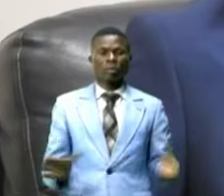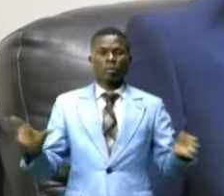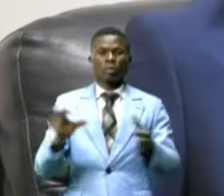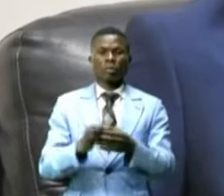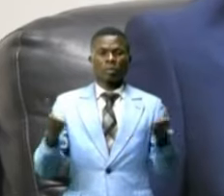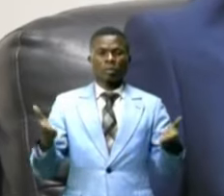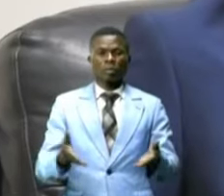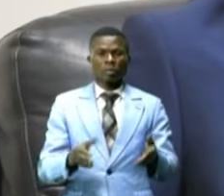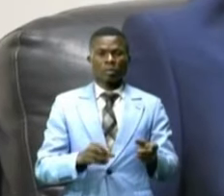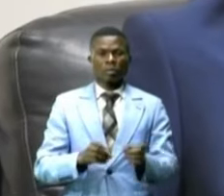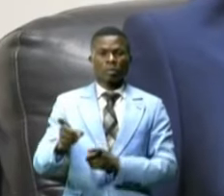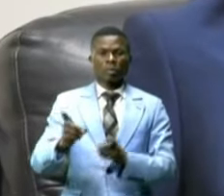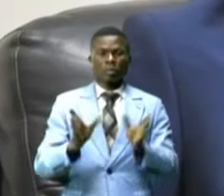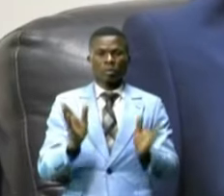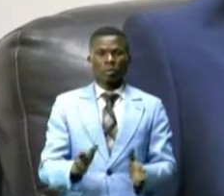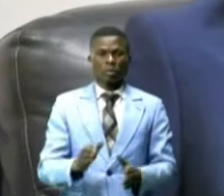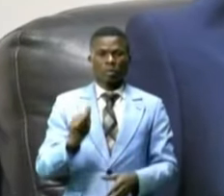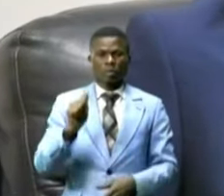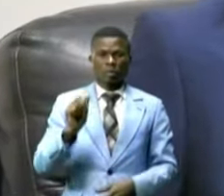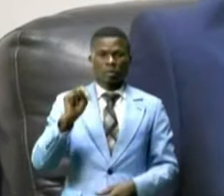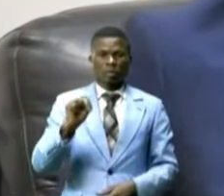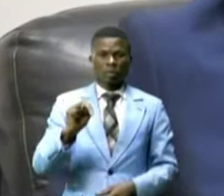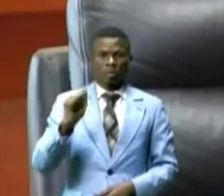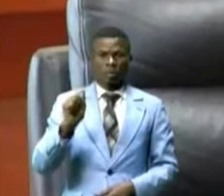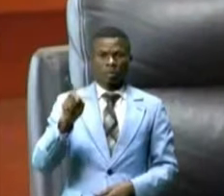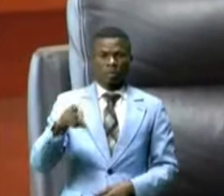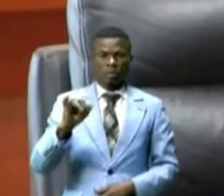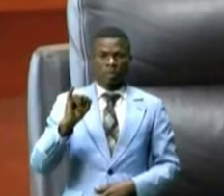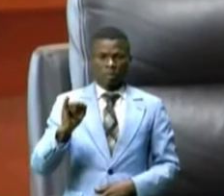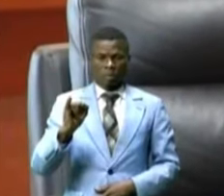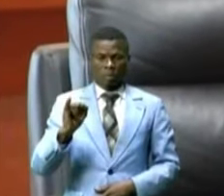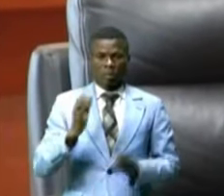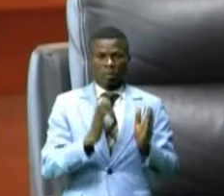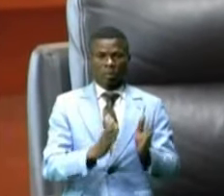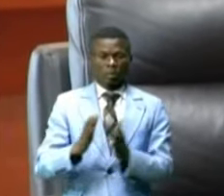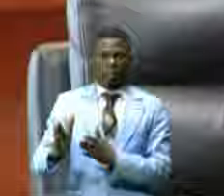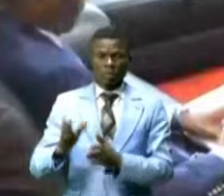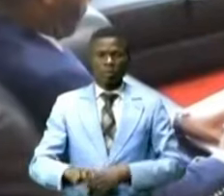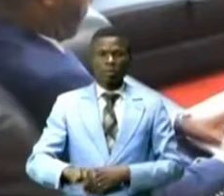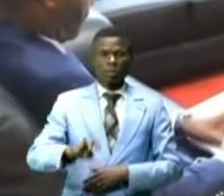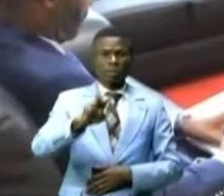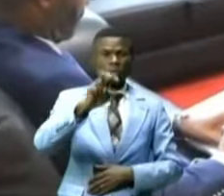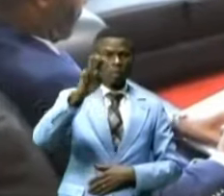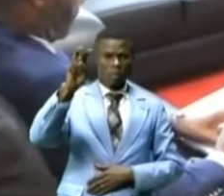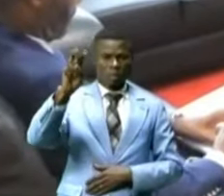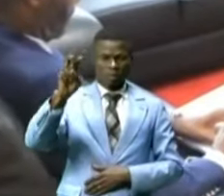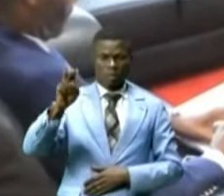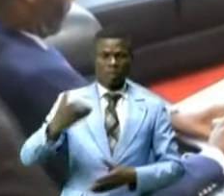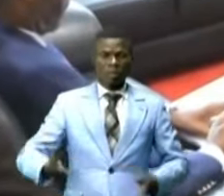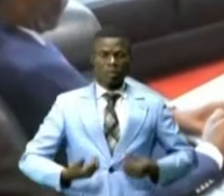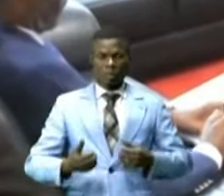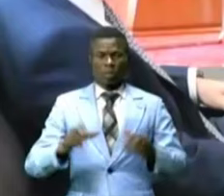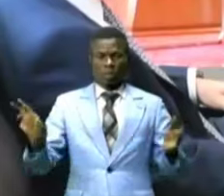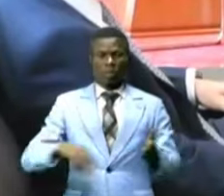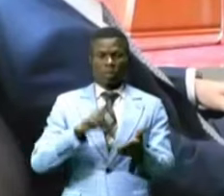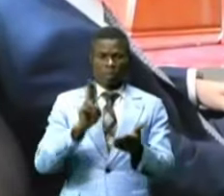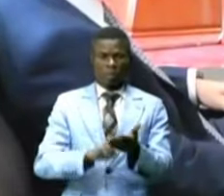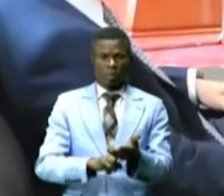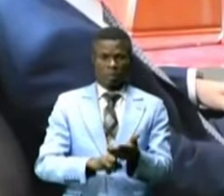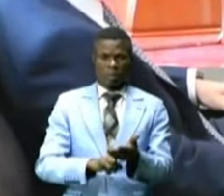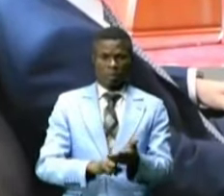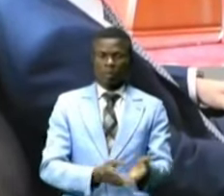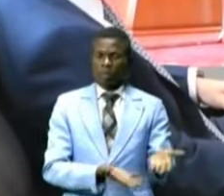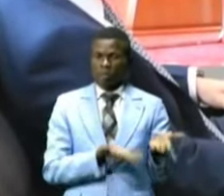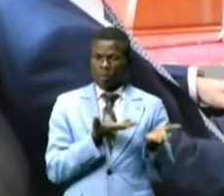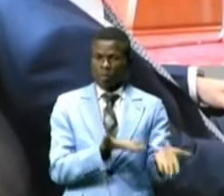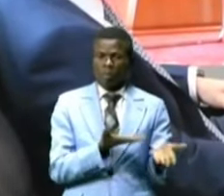le directeur général de l'ANAPI, Antonin Kinzo, qui a préparé ce voyage, a également salué les accords conclus, favorisés